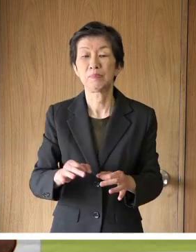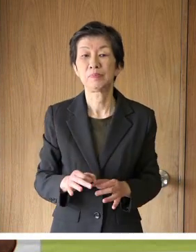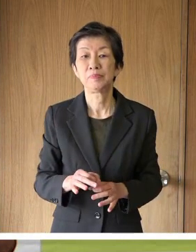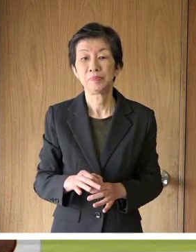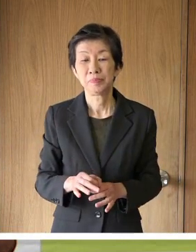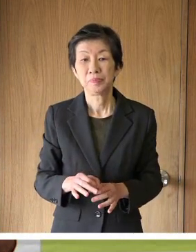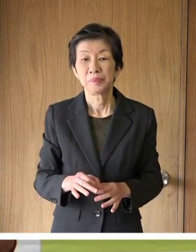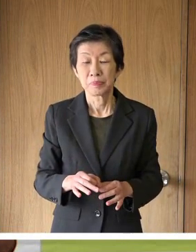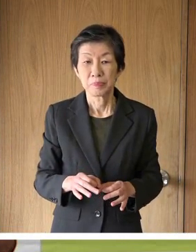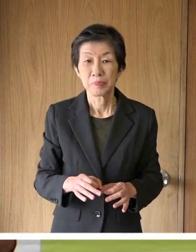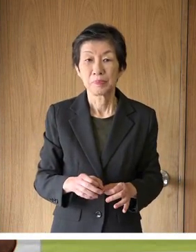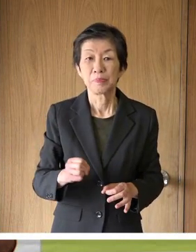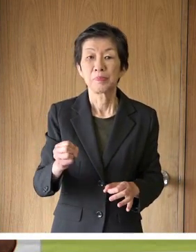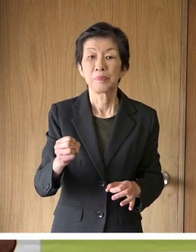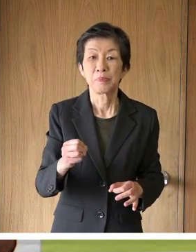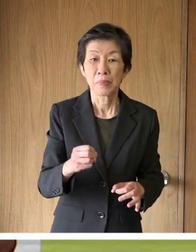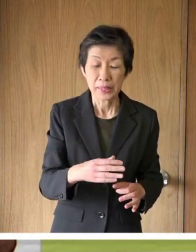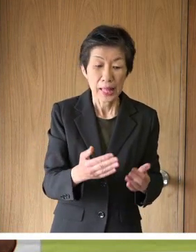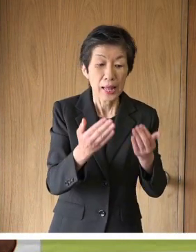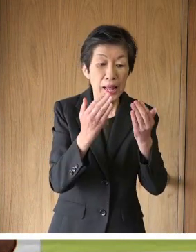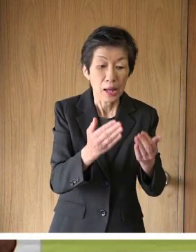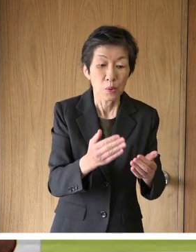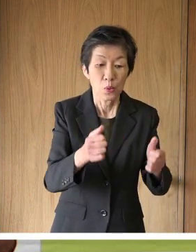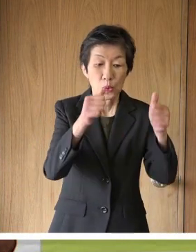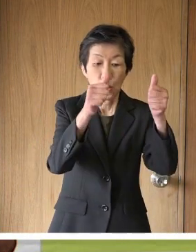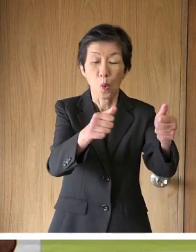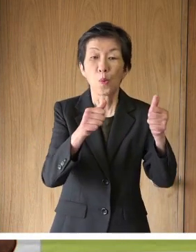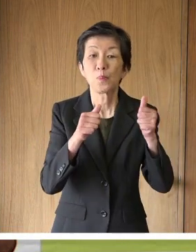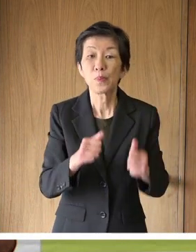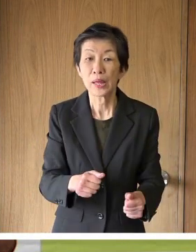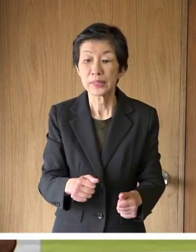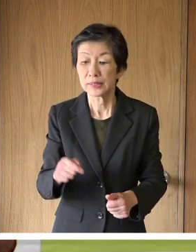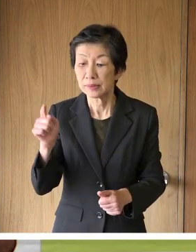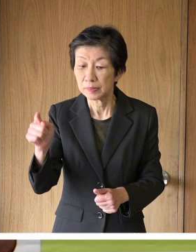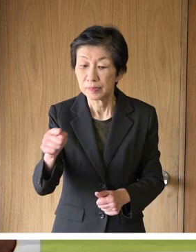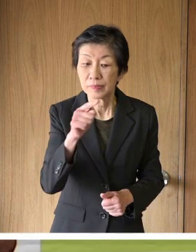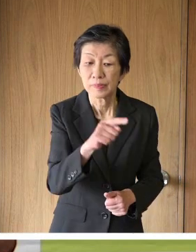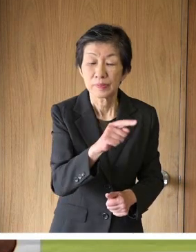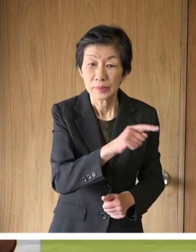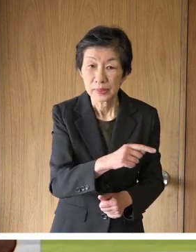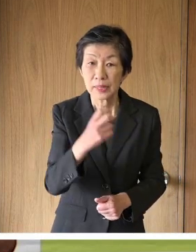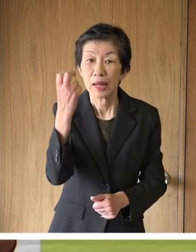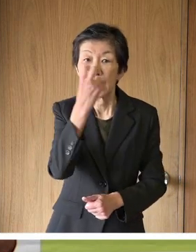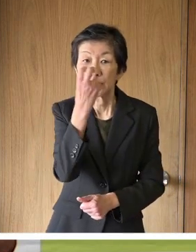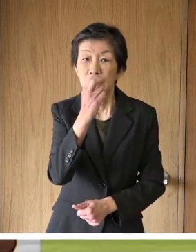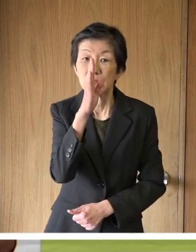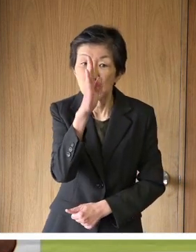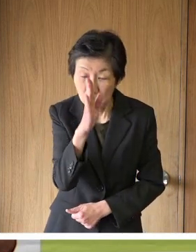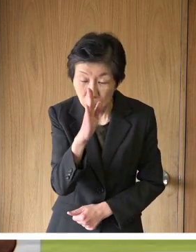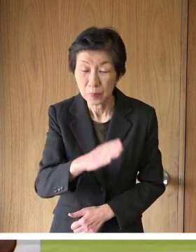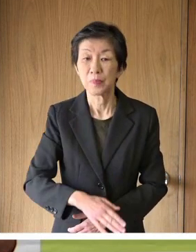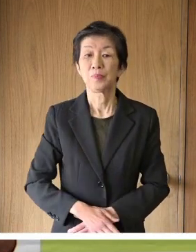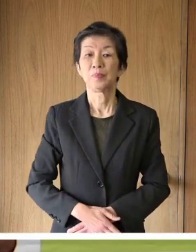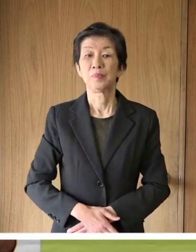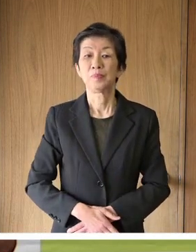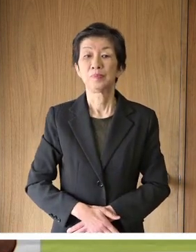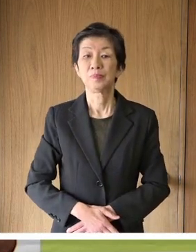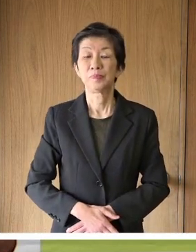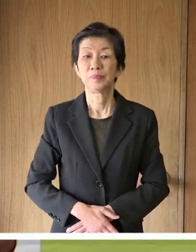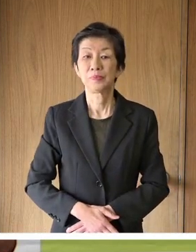名あるいは各学校のホームページ等をご覧下さいまた